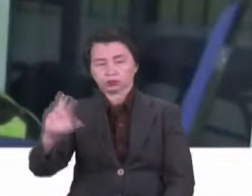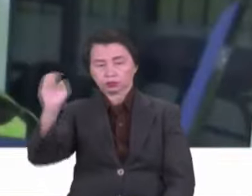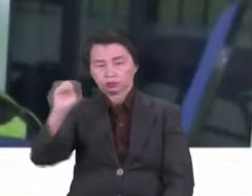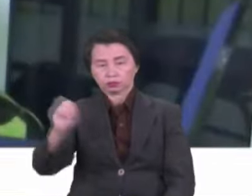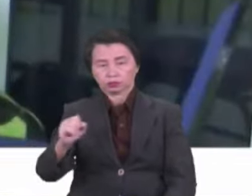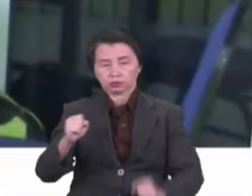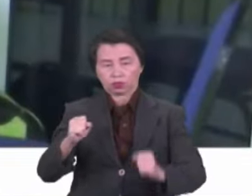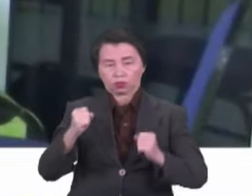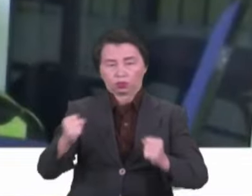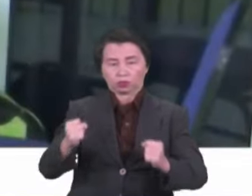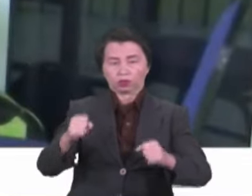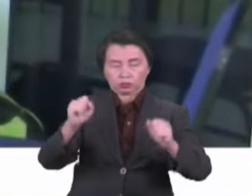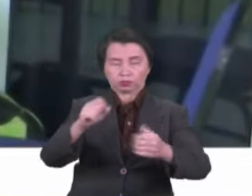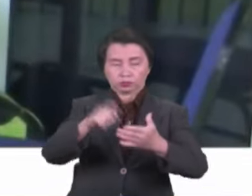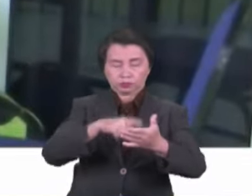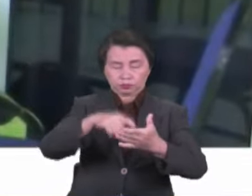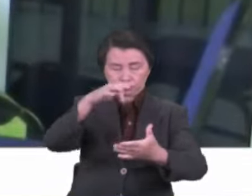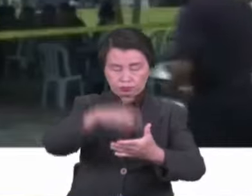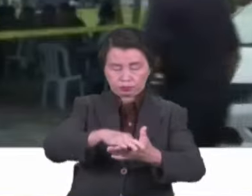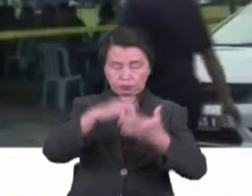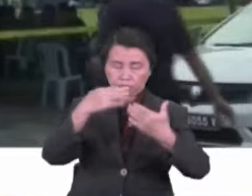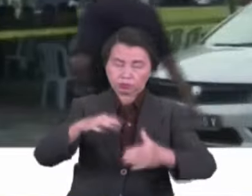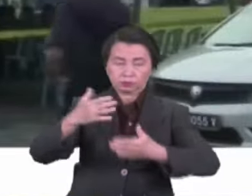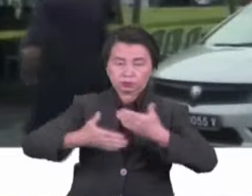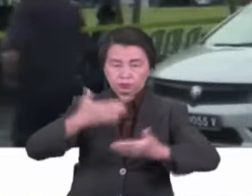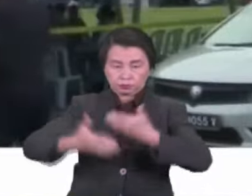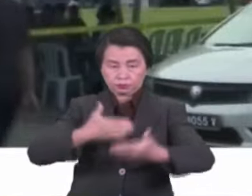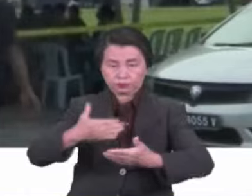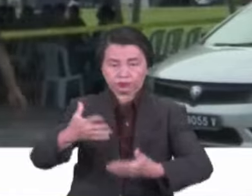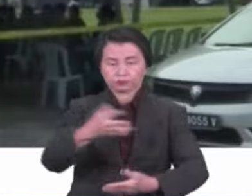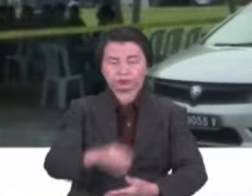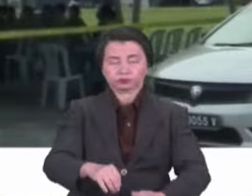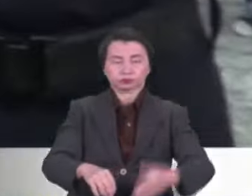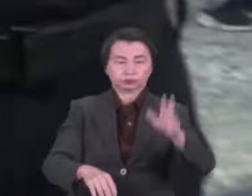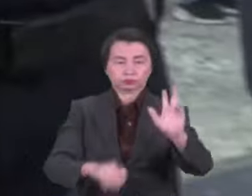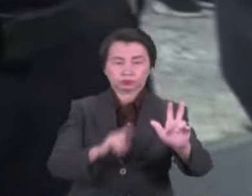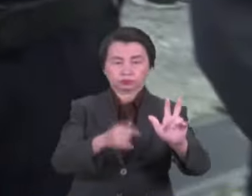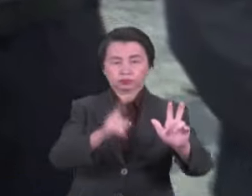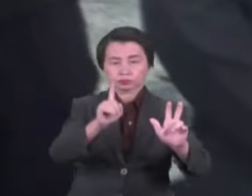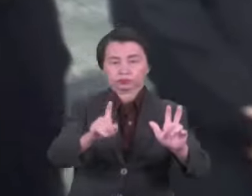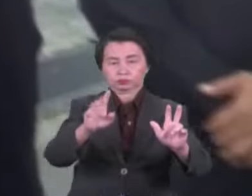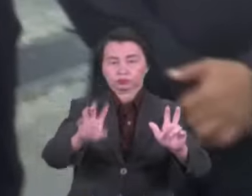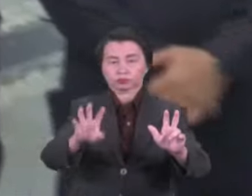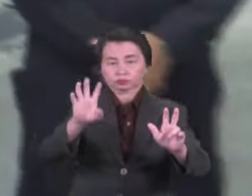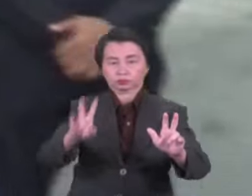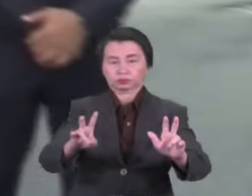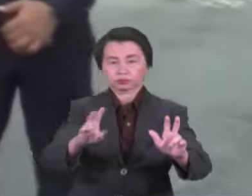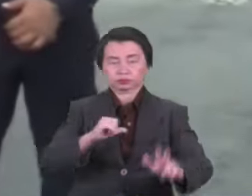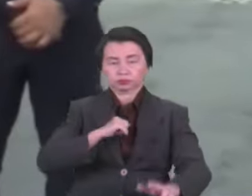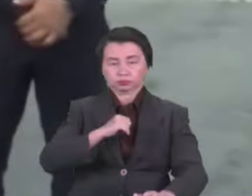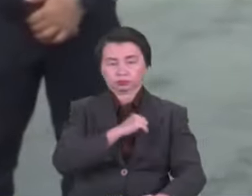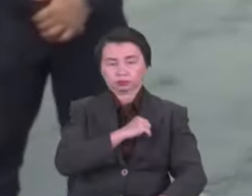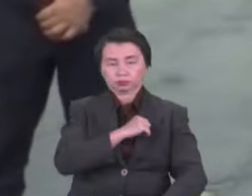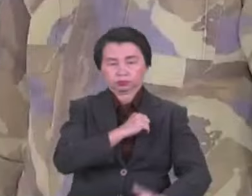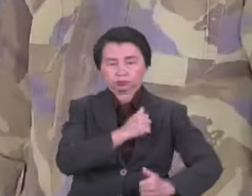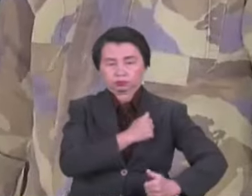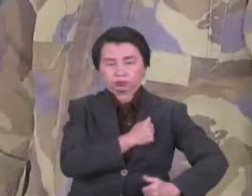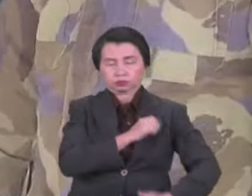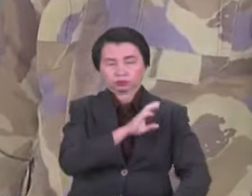21.3% kekuatan layak mengundi dan telah diproses. Manakala seramai 3,147 anggota PDRM